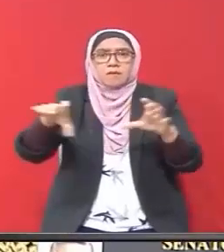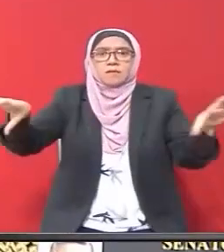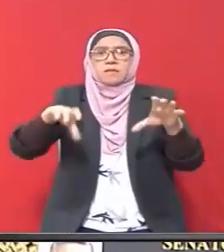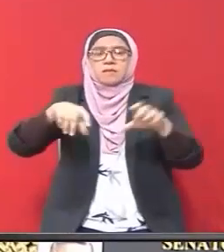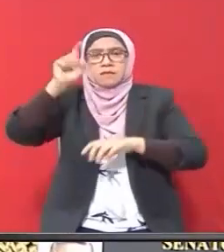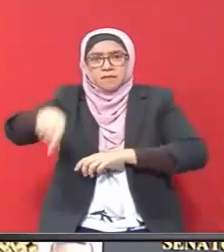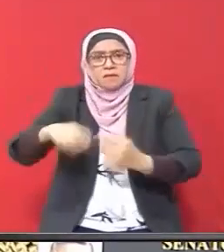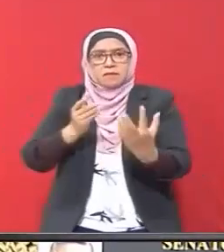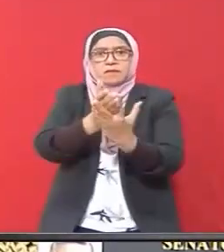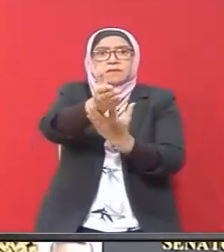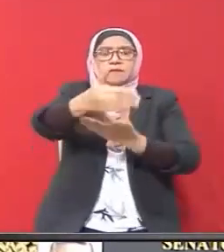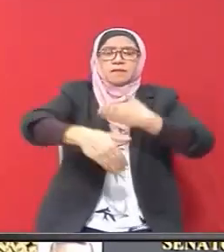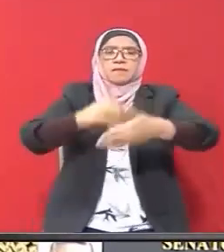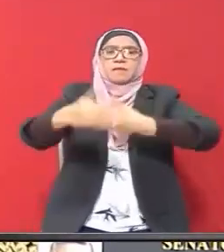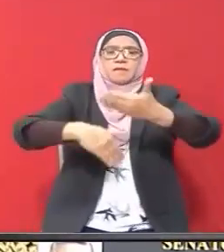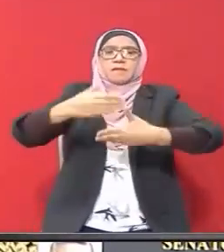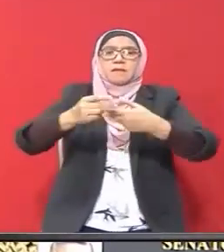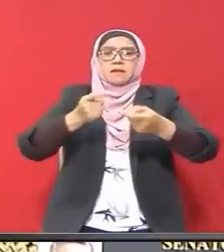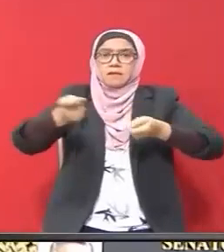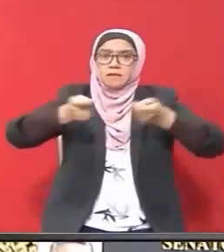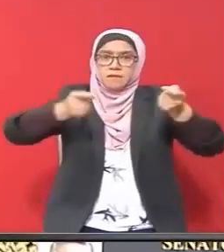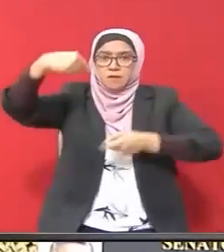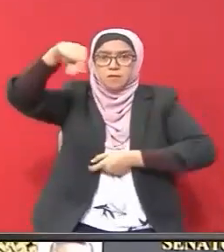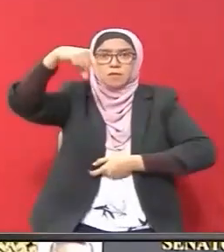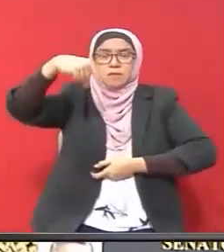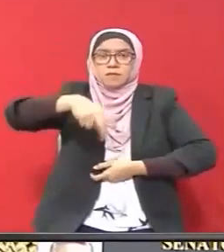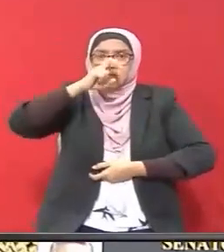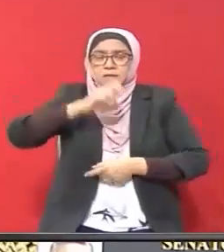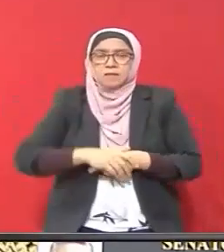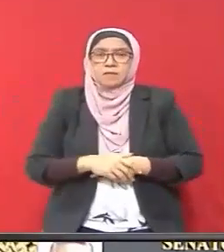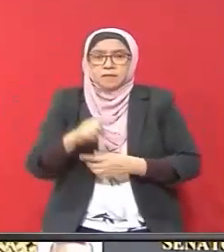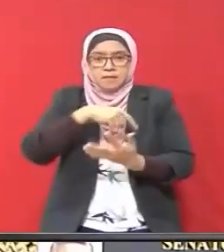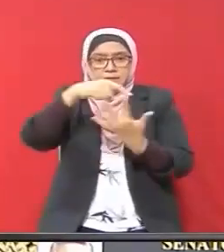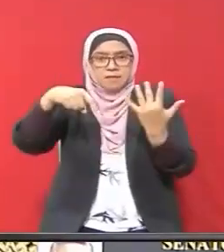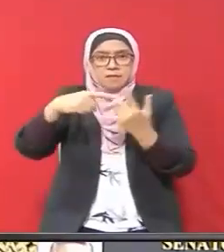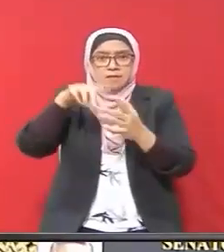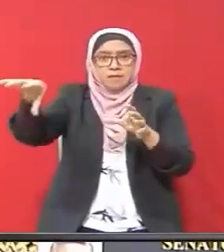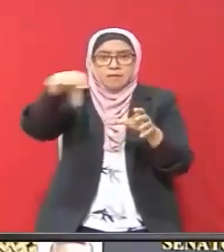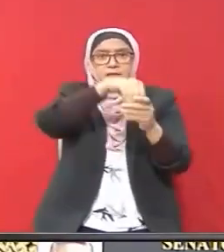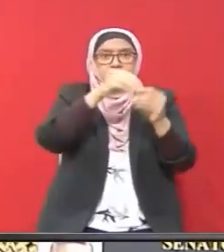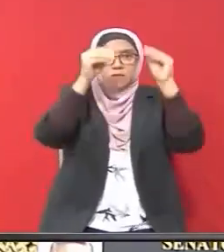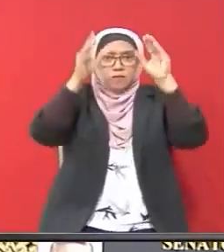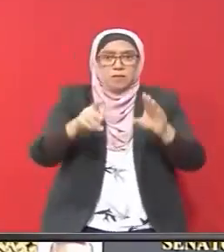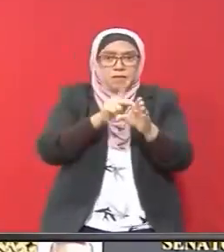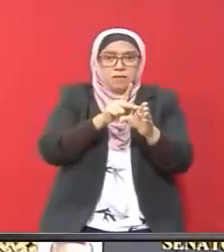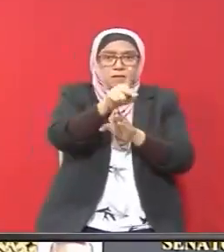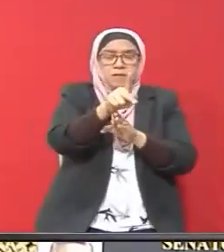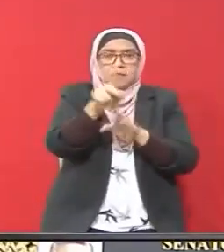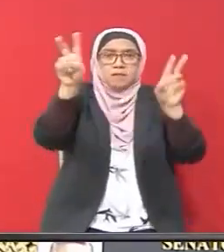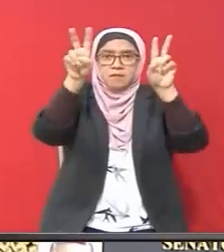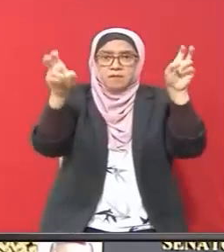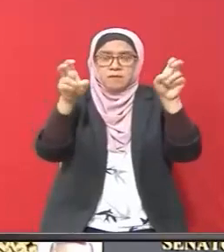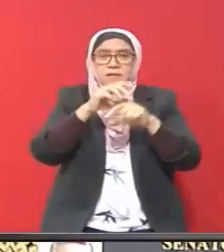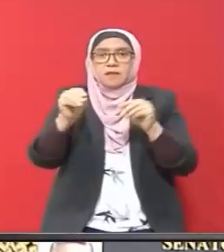kawalan quality yang ketat antaranya pelibatan Guru pakai mata pelajaran dan guru Cemerlang dalam